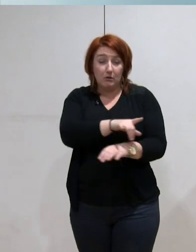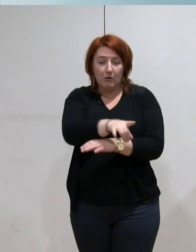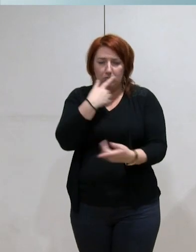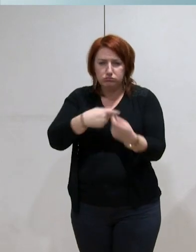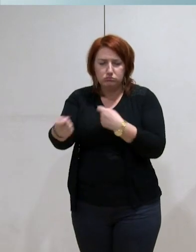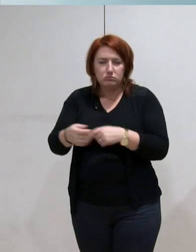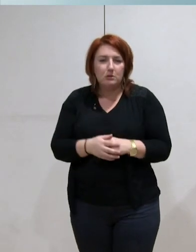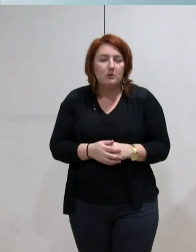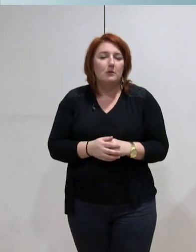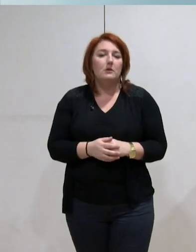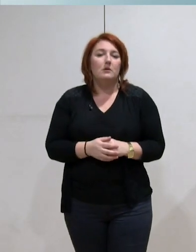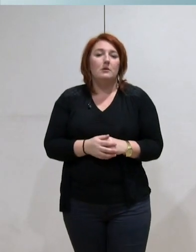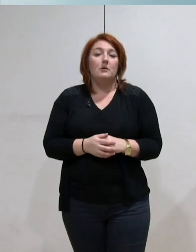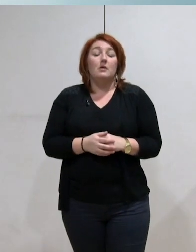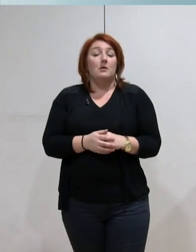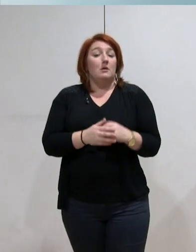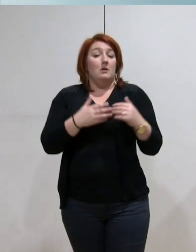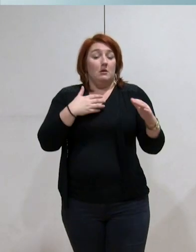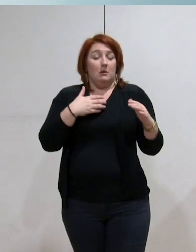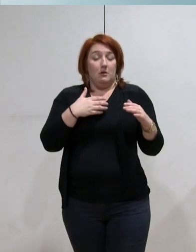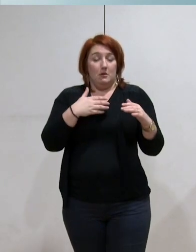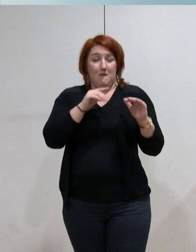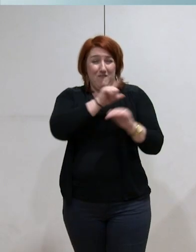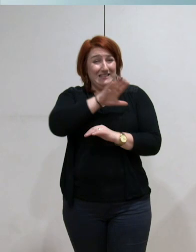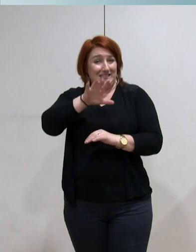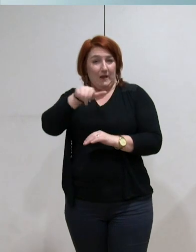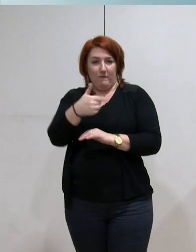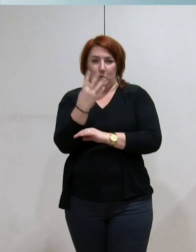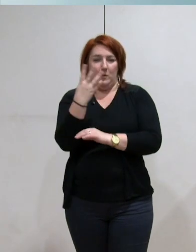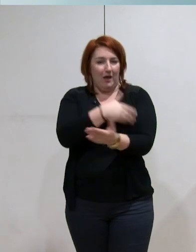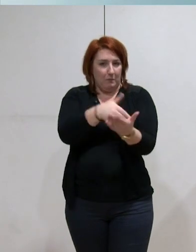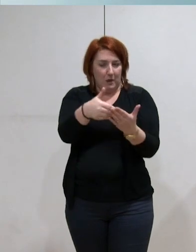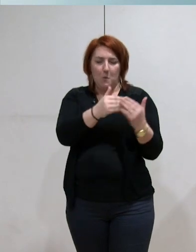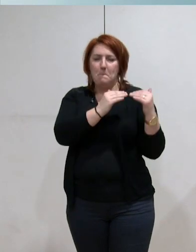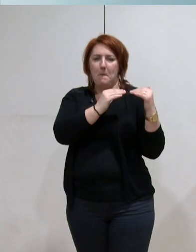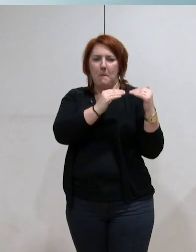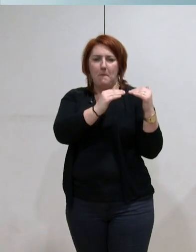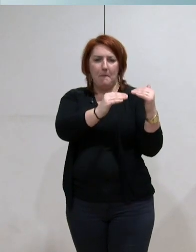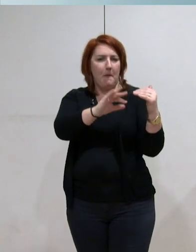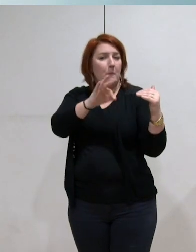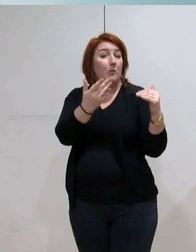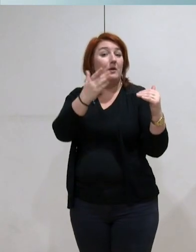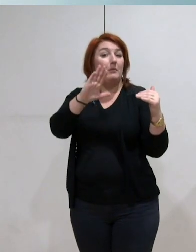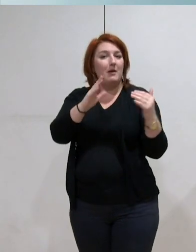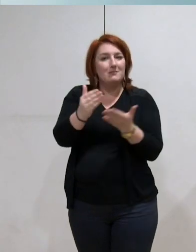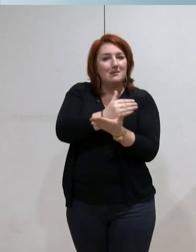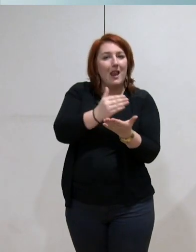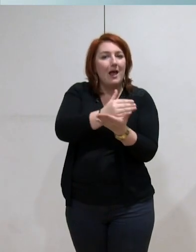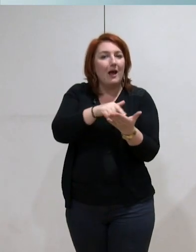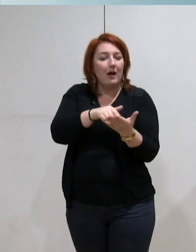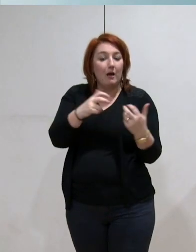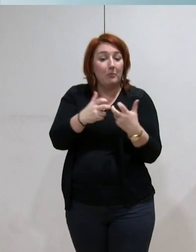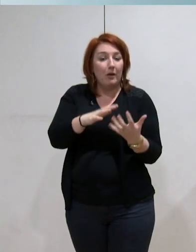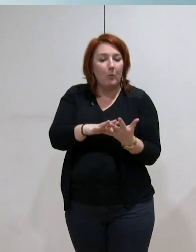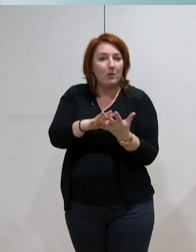financement soit à 25 millions,4 il n'augmente plus mais compte tenu de l'évolution des coûts des salaires ù se